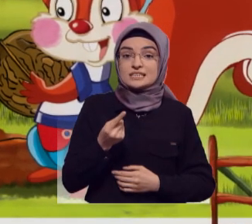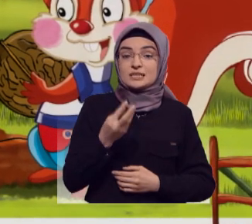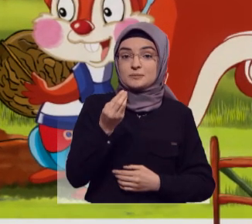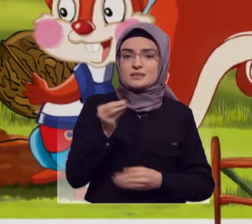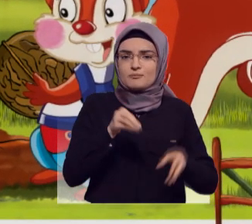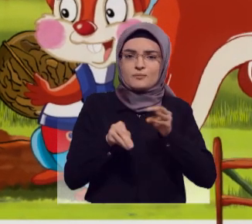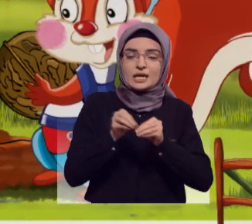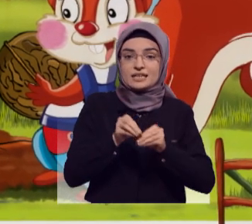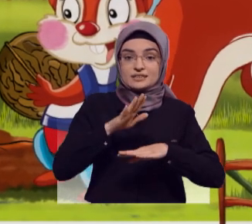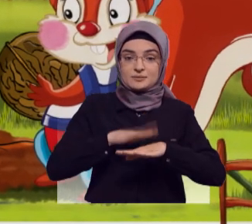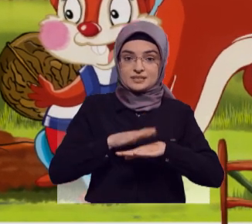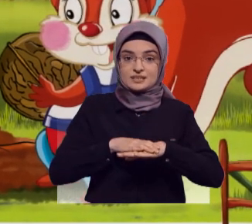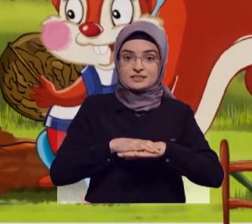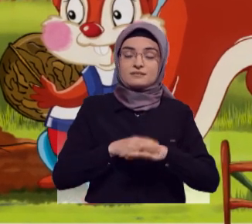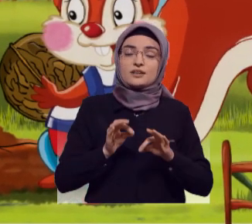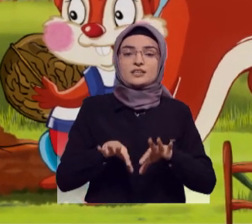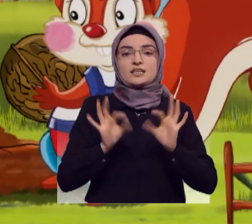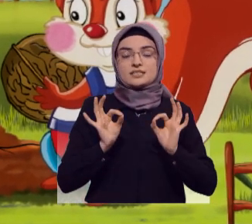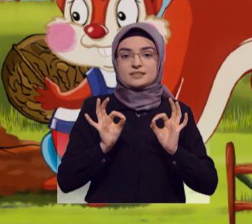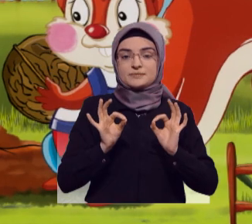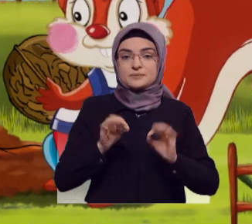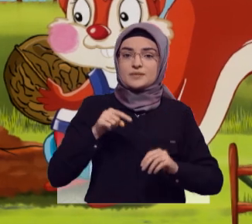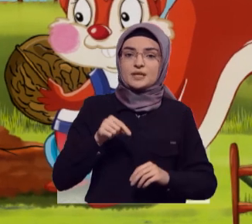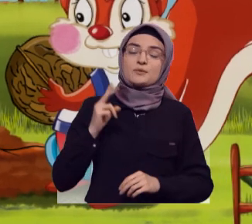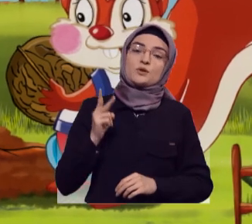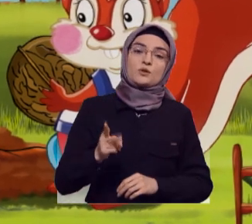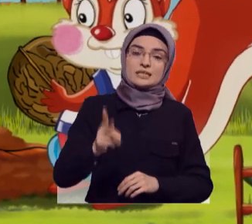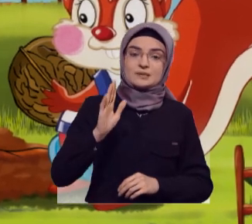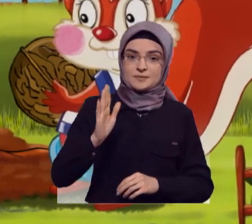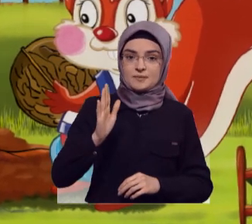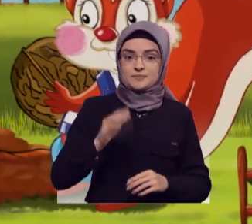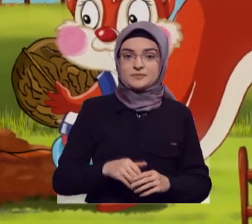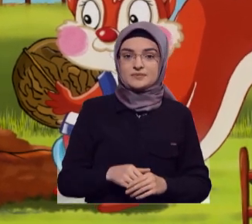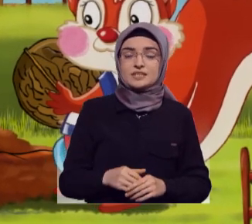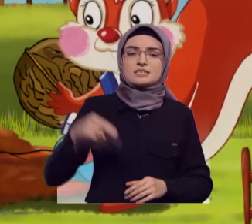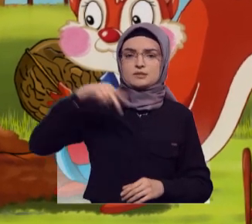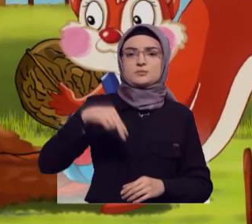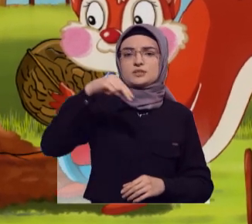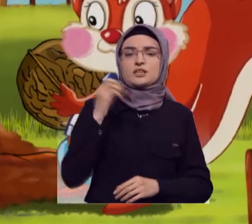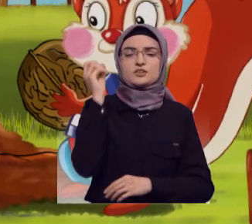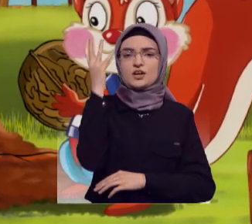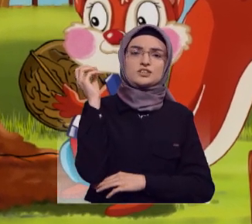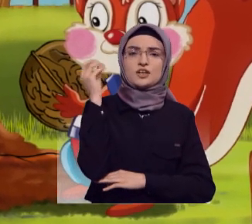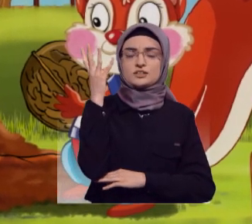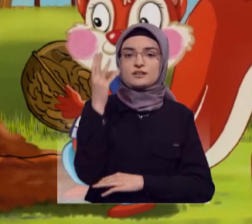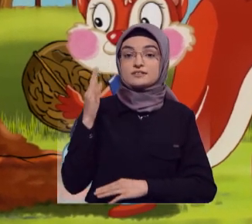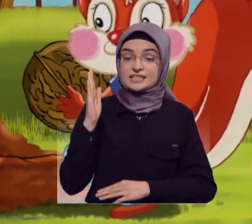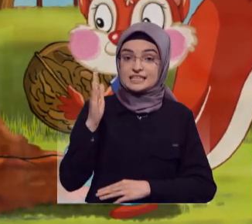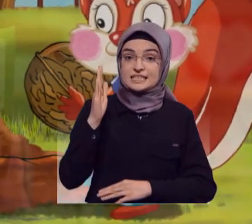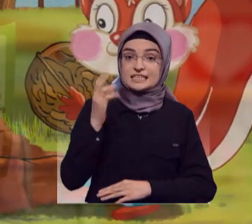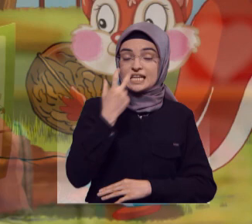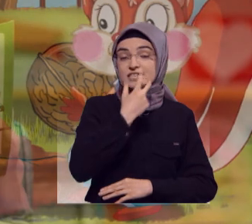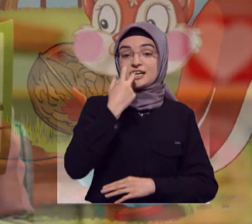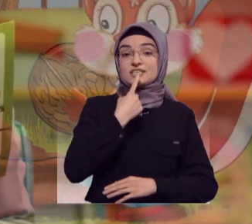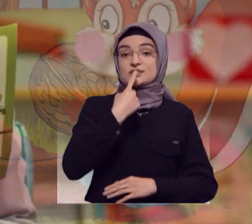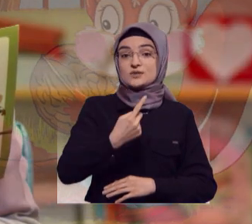bir paket yaptılar. Artık hazırdılar, yola koyuldular. Zıpladılar daldan dala, vardılar